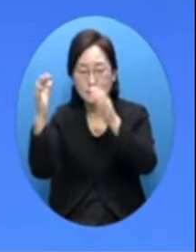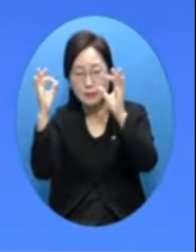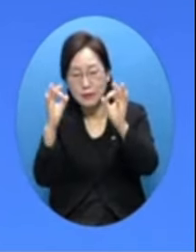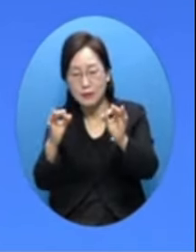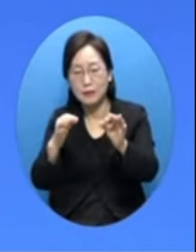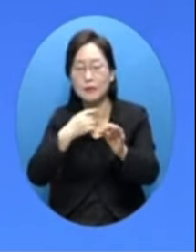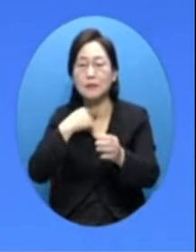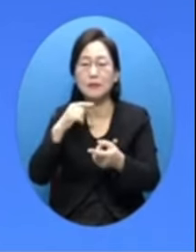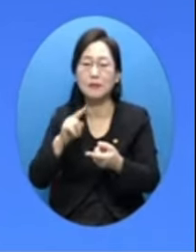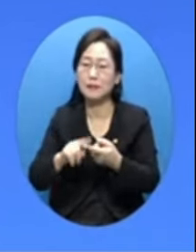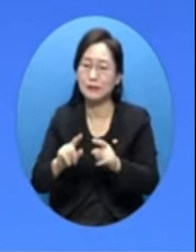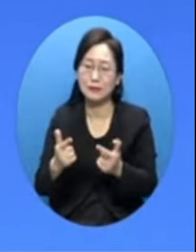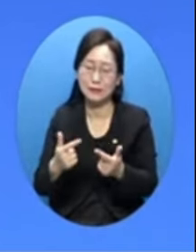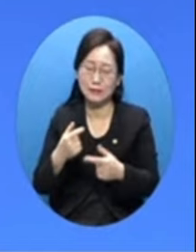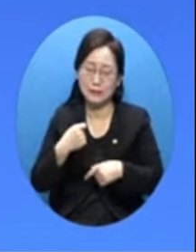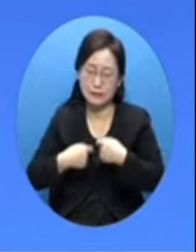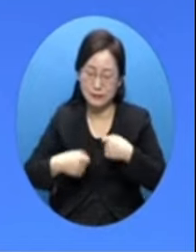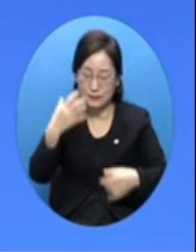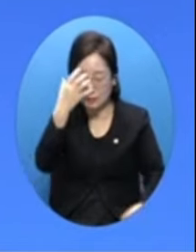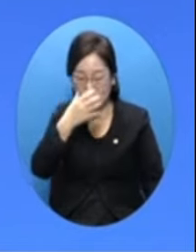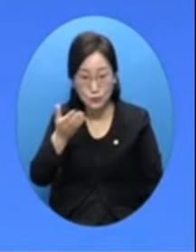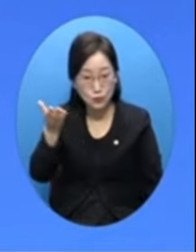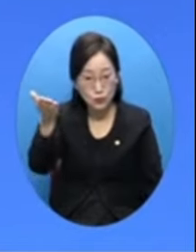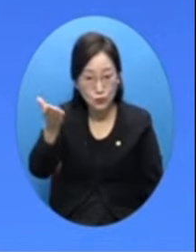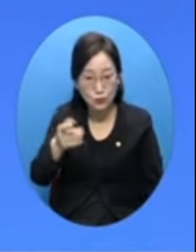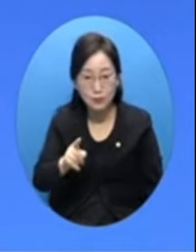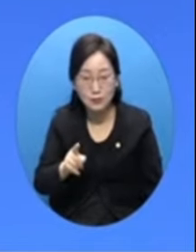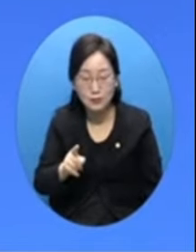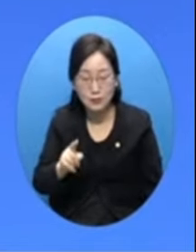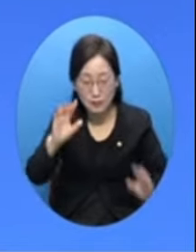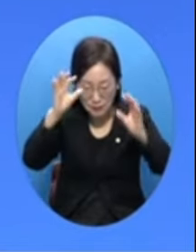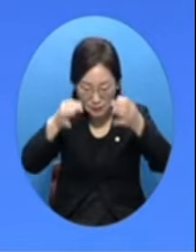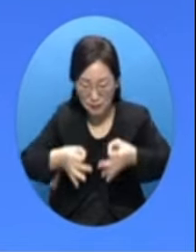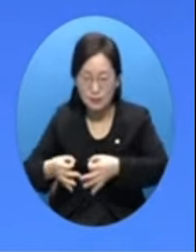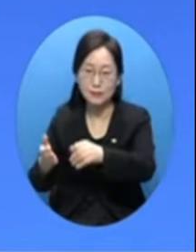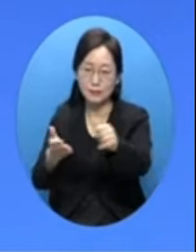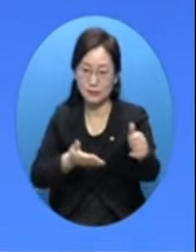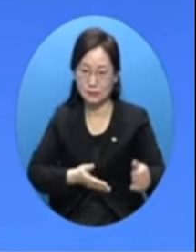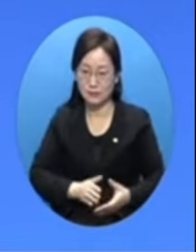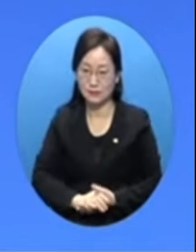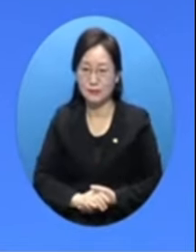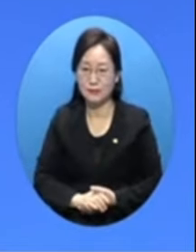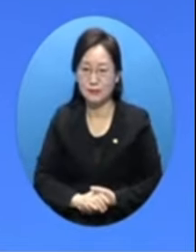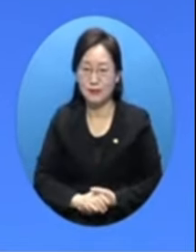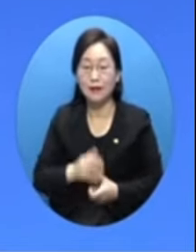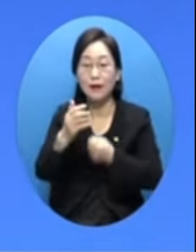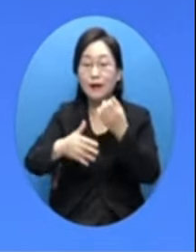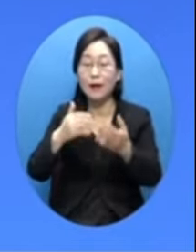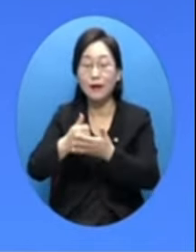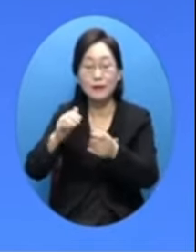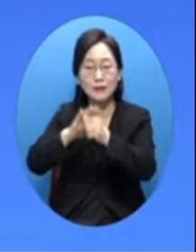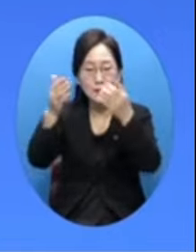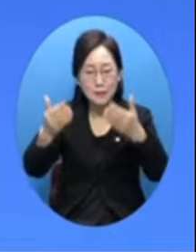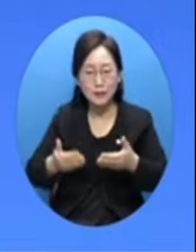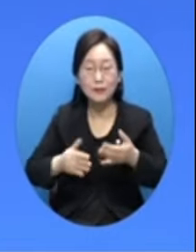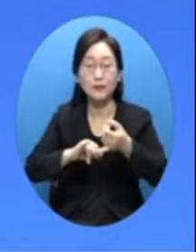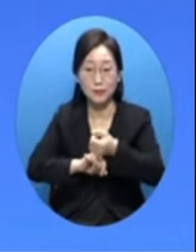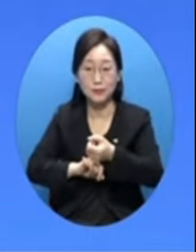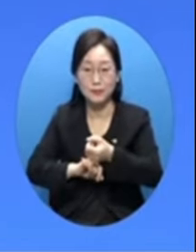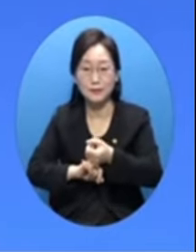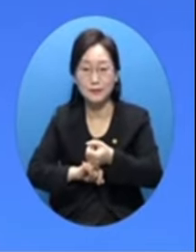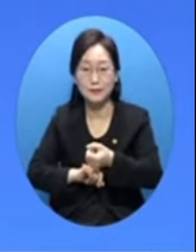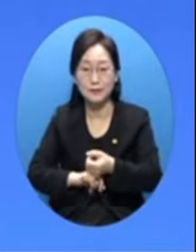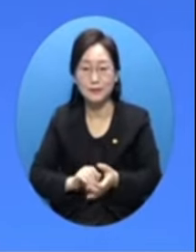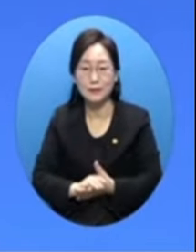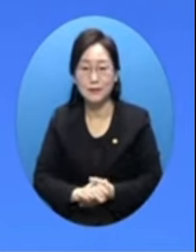마음에 슬픔을 받아주지 않는지 우리 자신을 돌아봐야할 것입니다 우리 하나님께 사랑받는 자녀가 되야